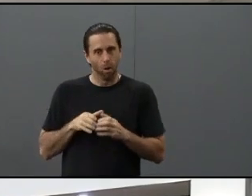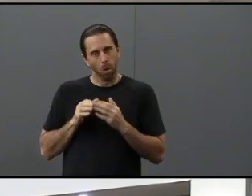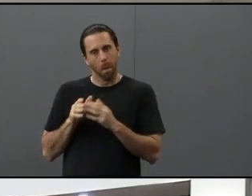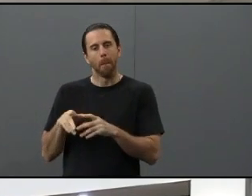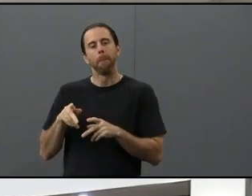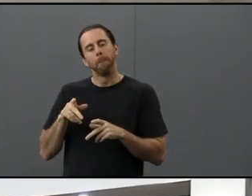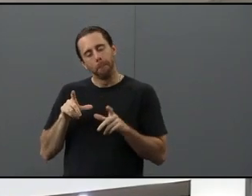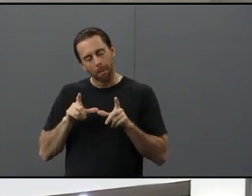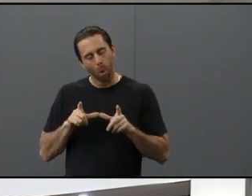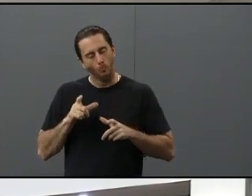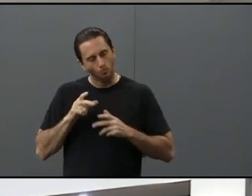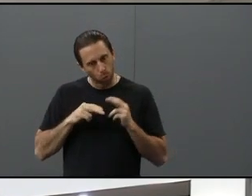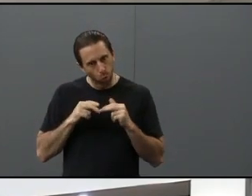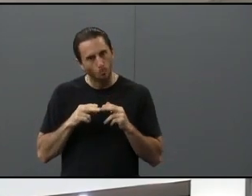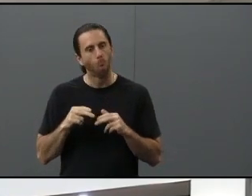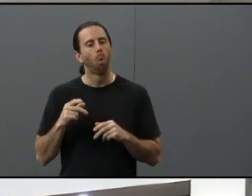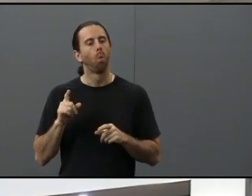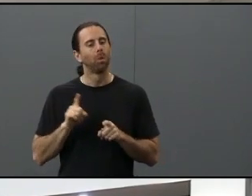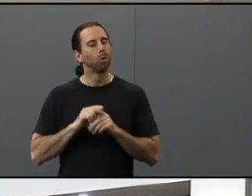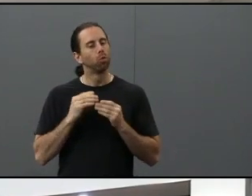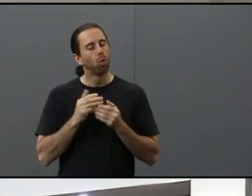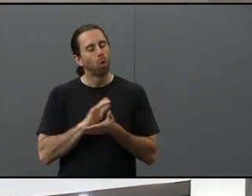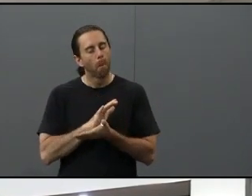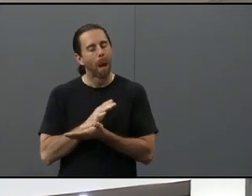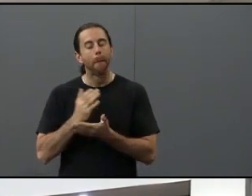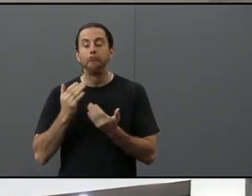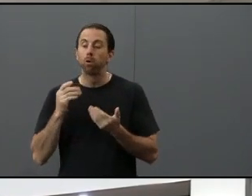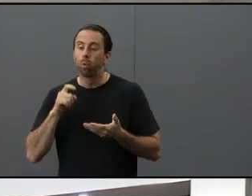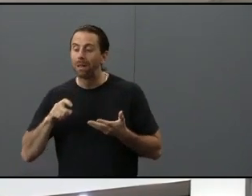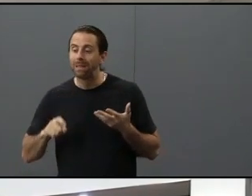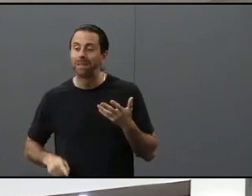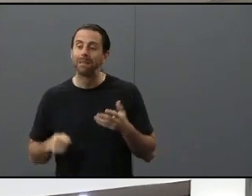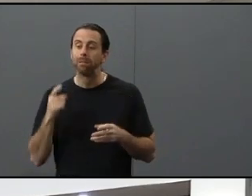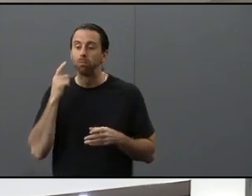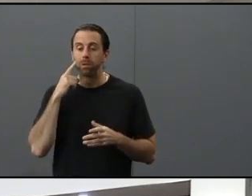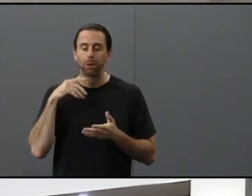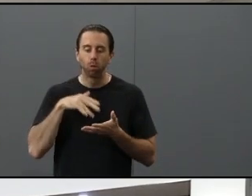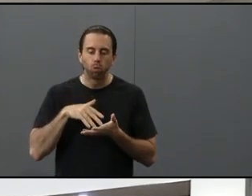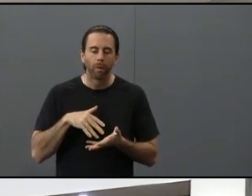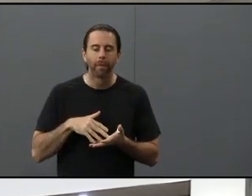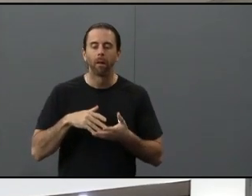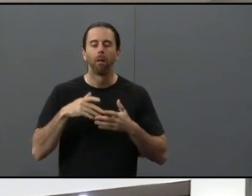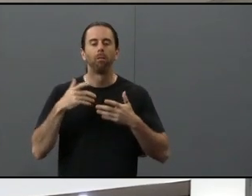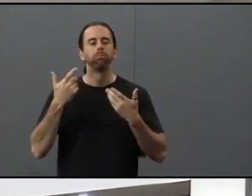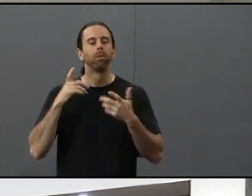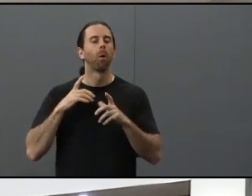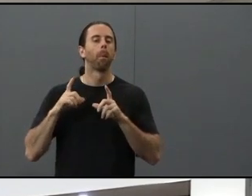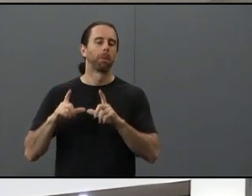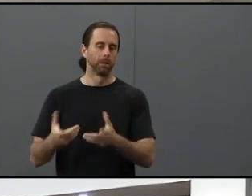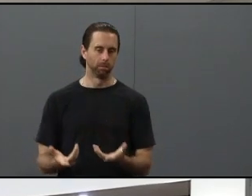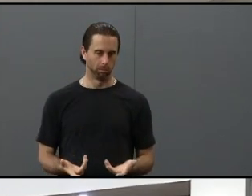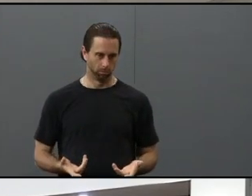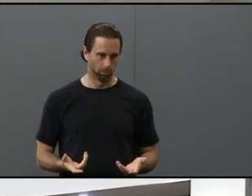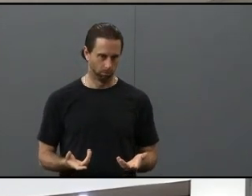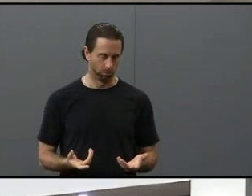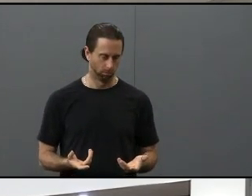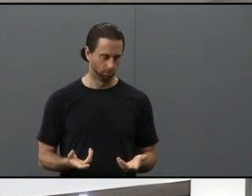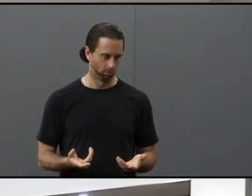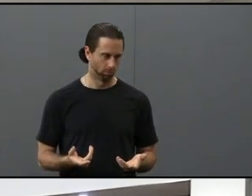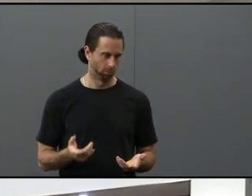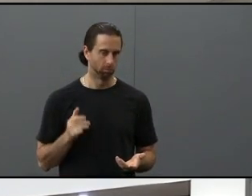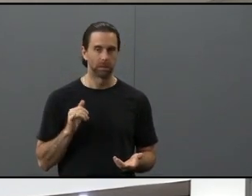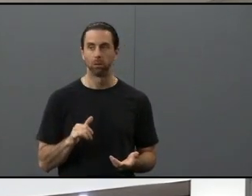permis de construction et déposer tous les documents requis et exigés pour l'étude et l'émission du permis en